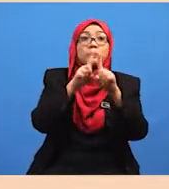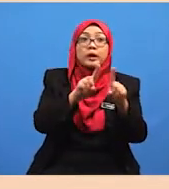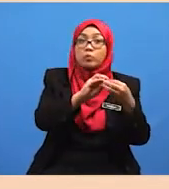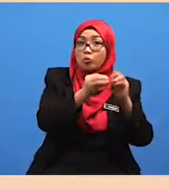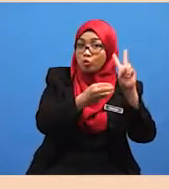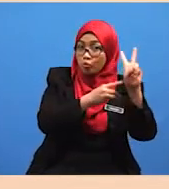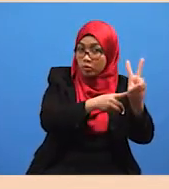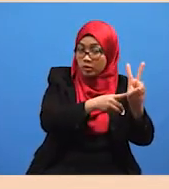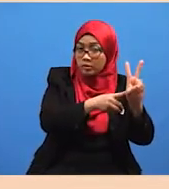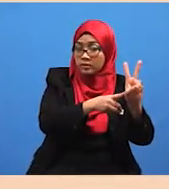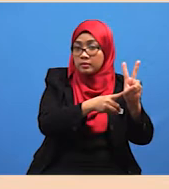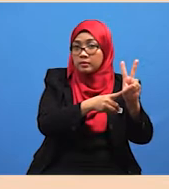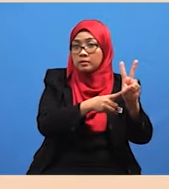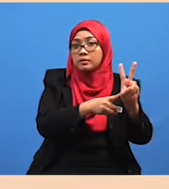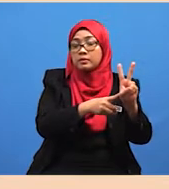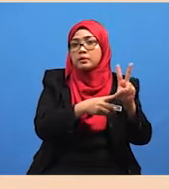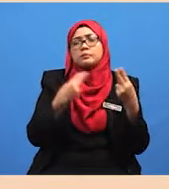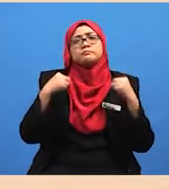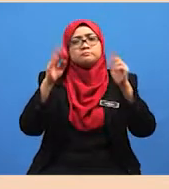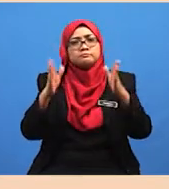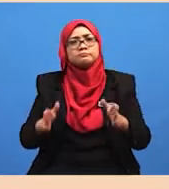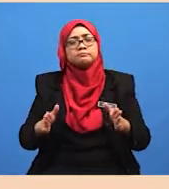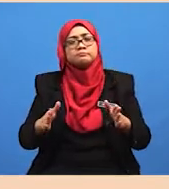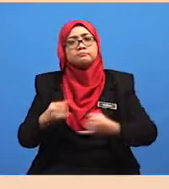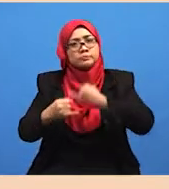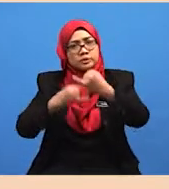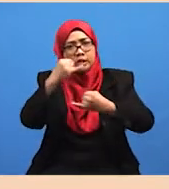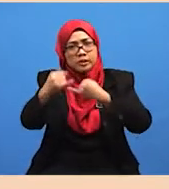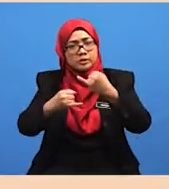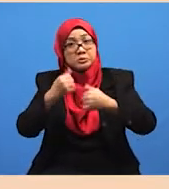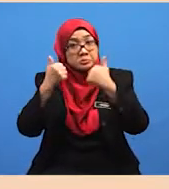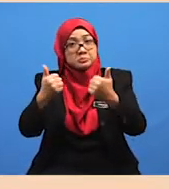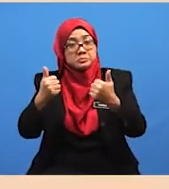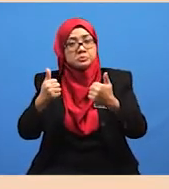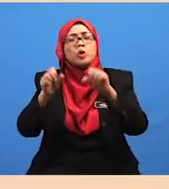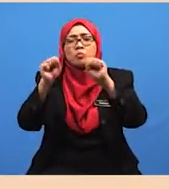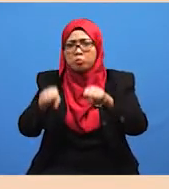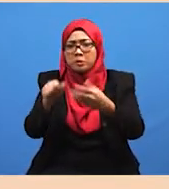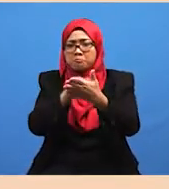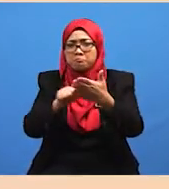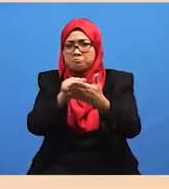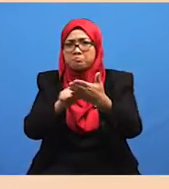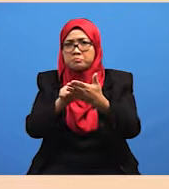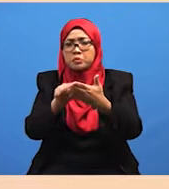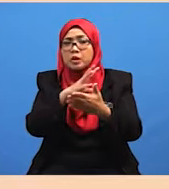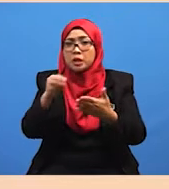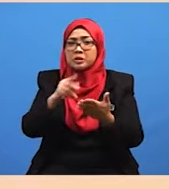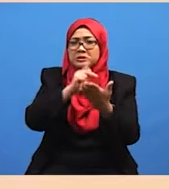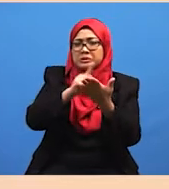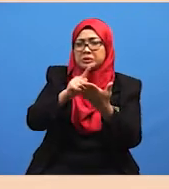ialah Usahawan berjanji mampu menganalisis dan menghitung